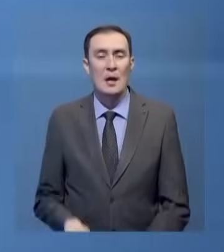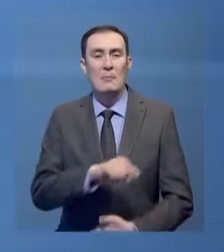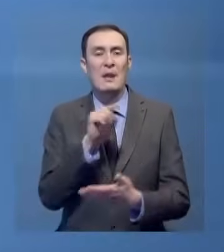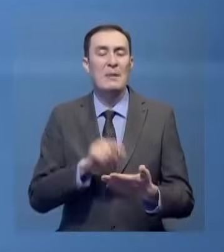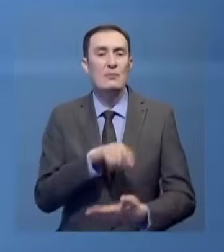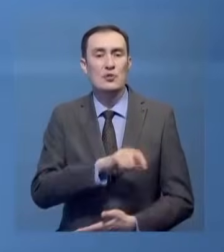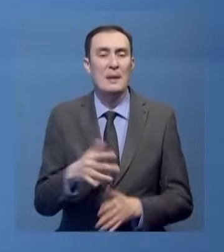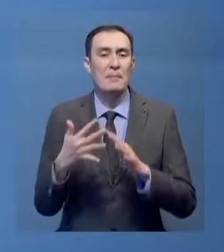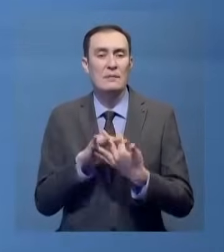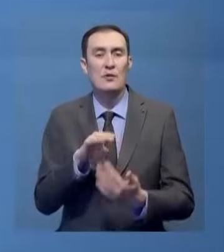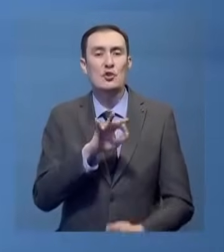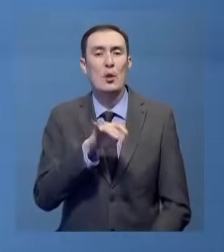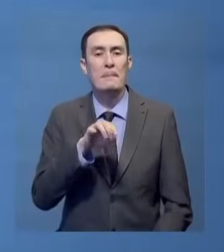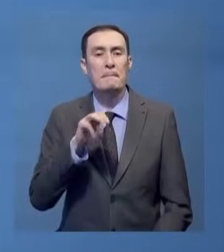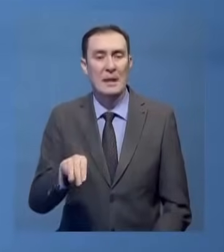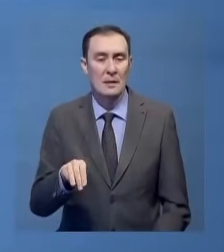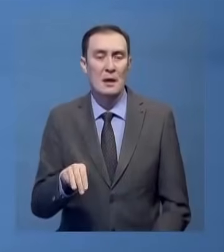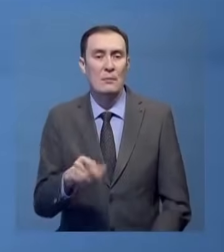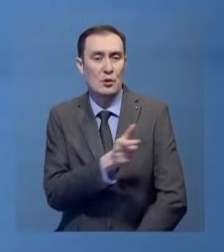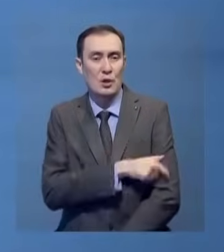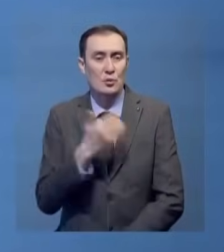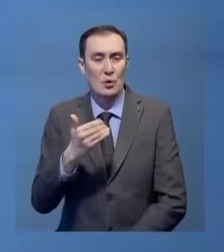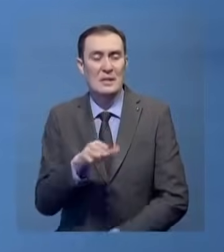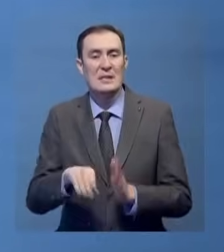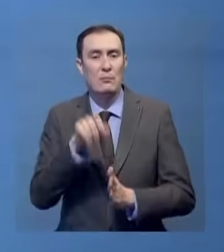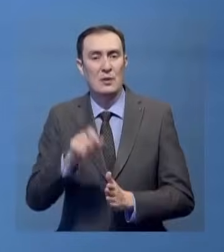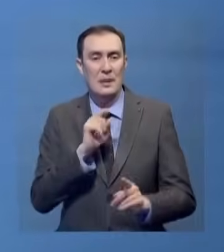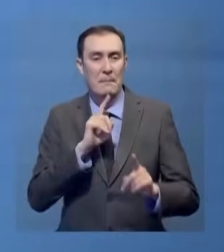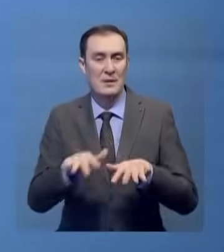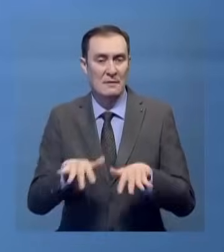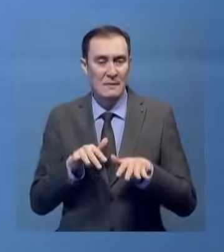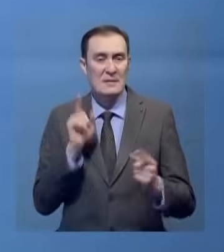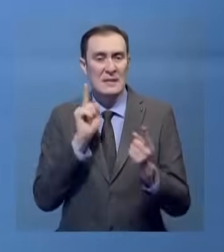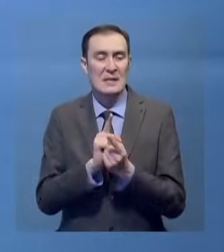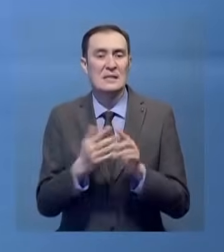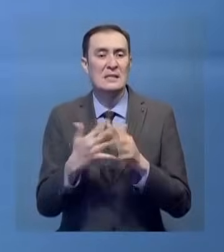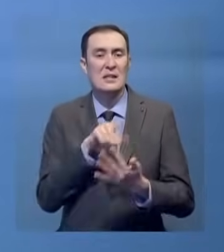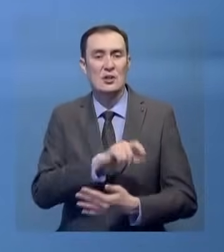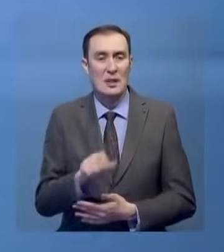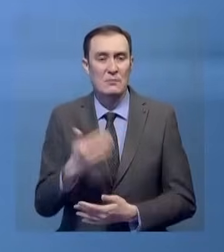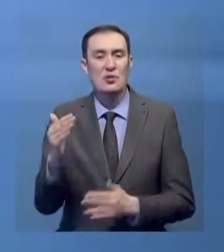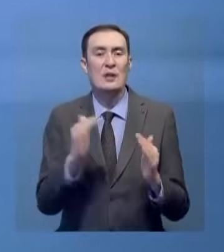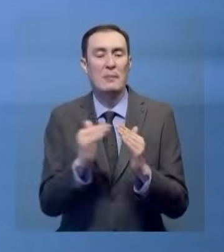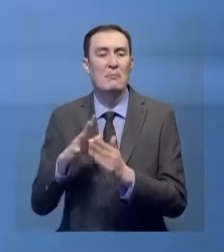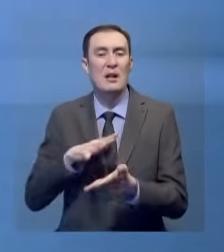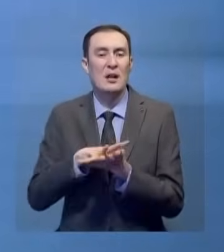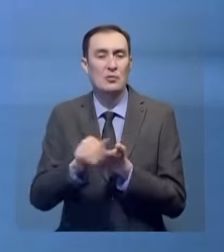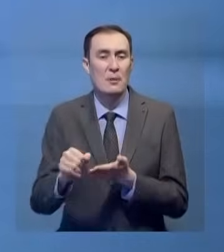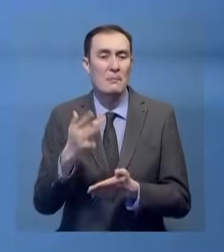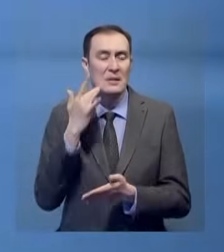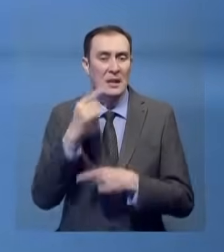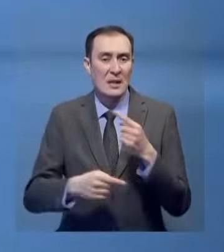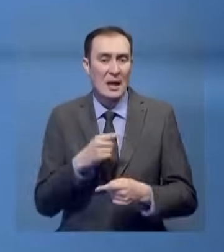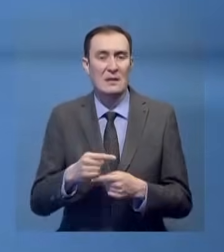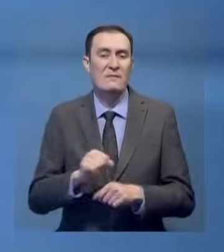Проблему жителей поселка Жолымбет взяли на контроль депутаты Мажилиса. Парламентарии встретились с сельчанами, чьи дома разрушаются